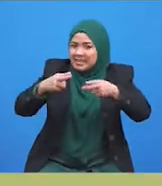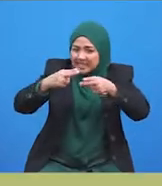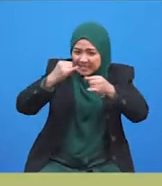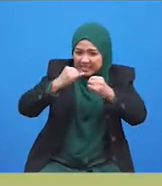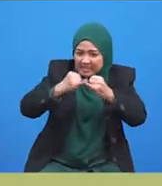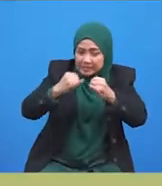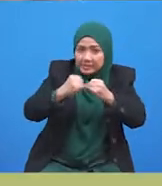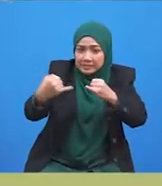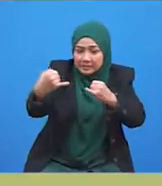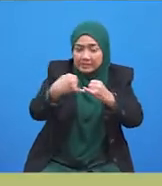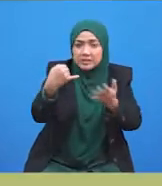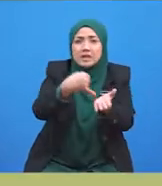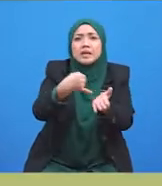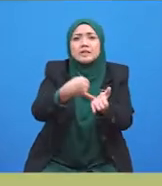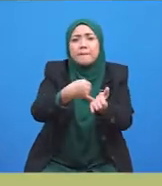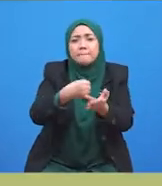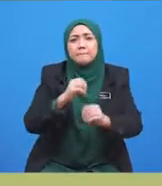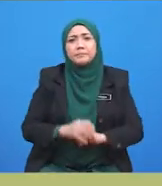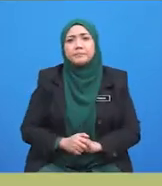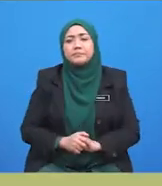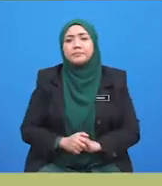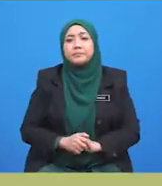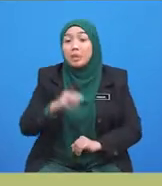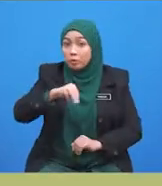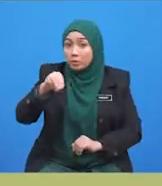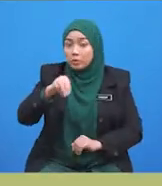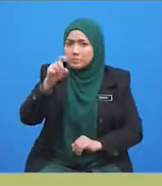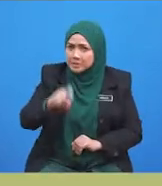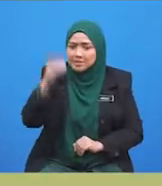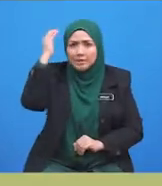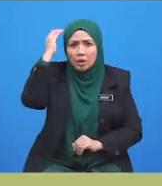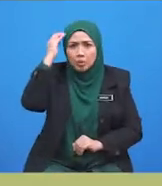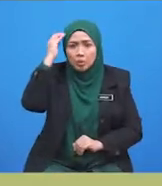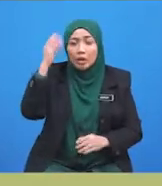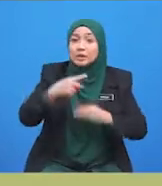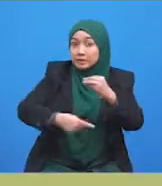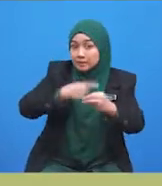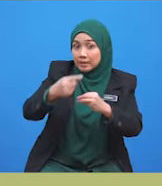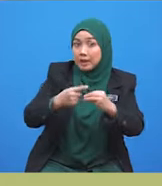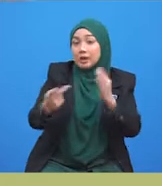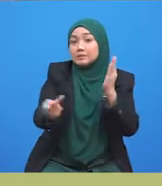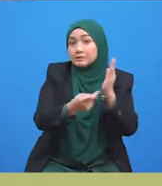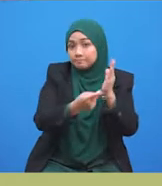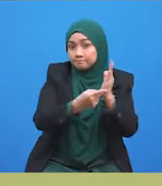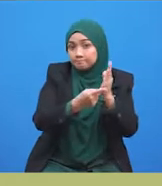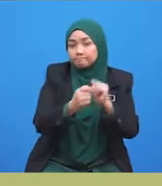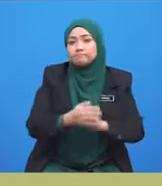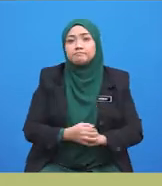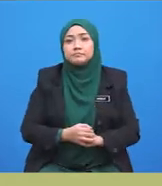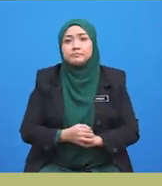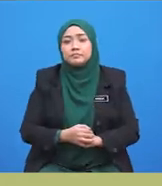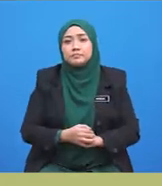berbahaya. Baiklah murid-murid, mesti murid-murid tahu tentang teknologi, bukan? Pada hari ini